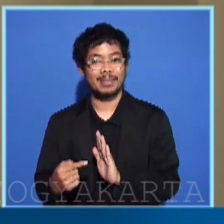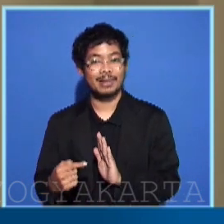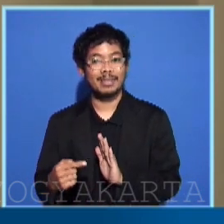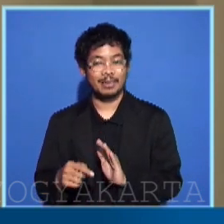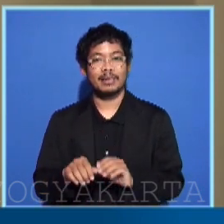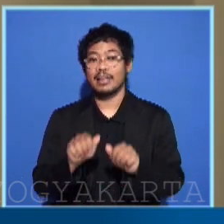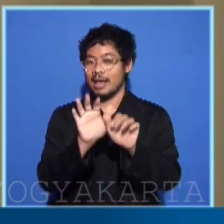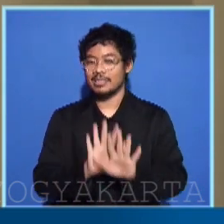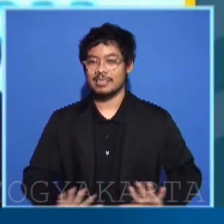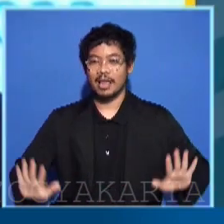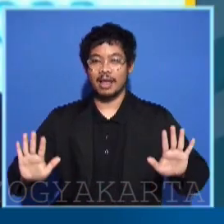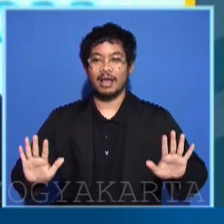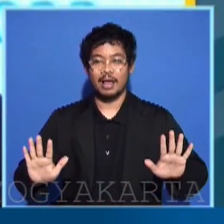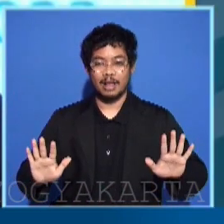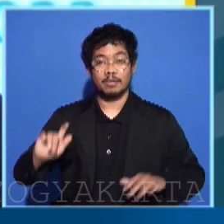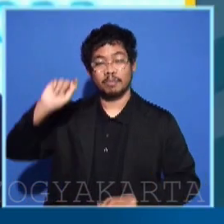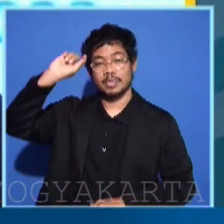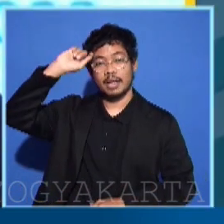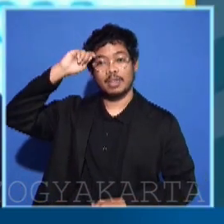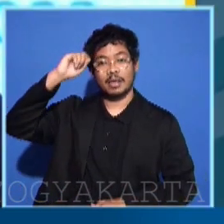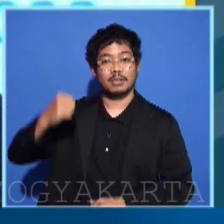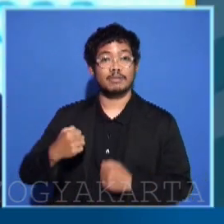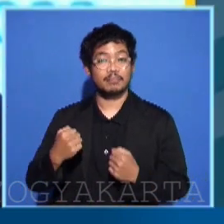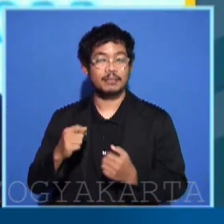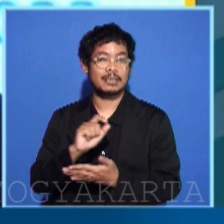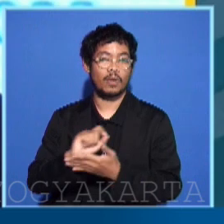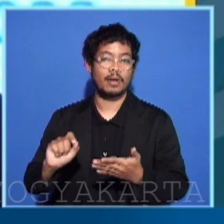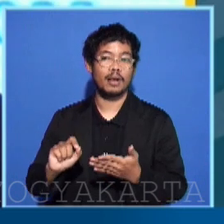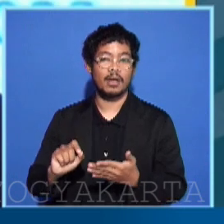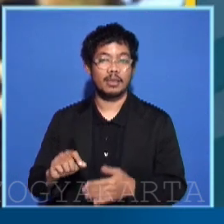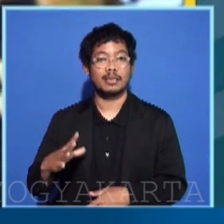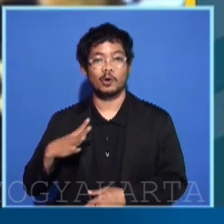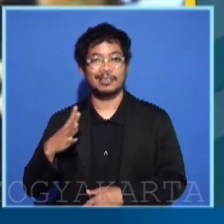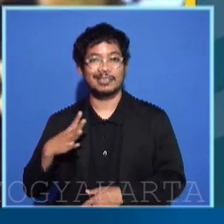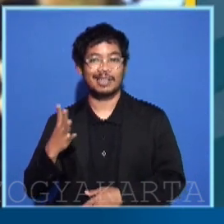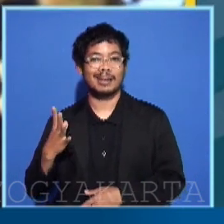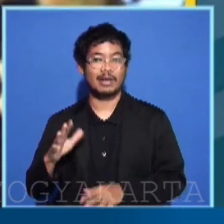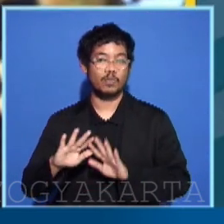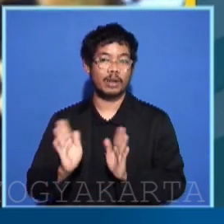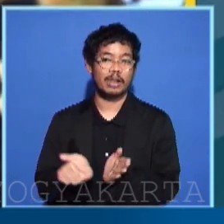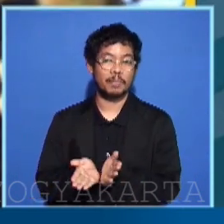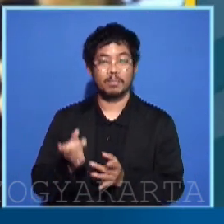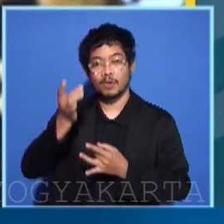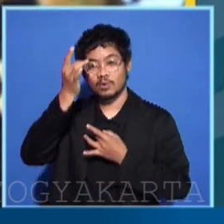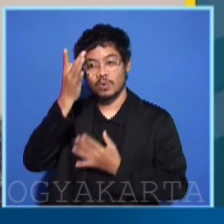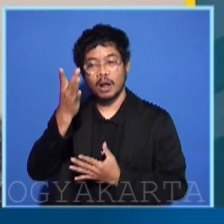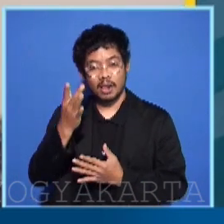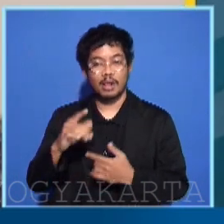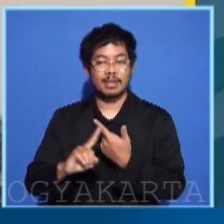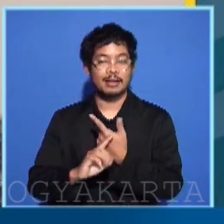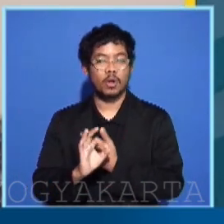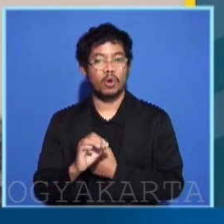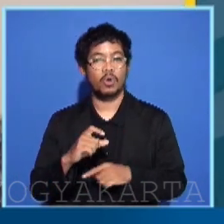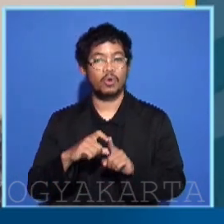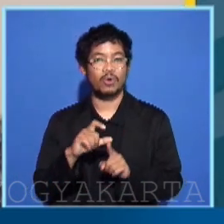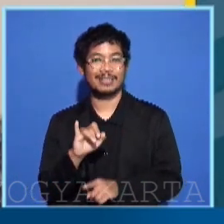disaster he management secretariat Dekan Fakultas Kedokteran dan kesehatan masyarakat UGM Prof Yodi mahendrata mengungkapkan